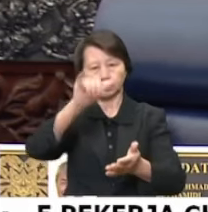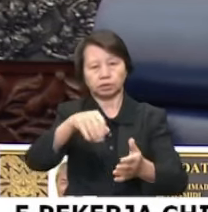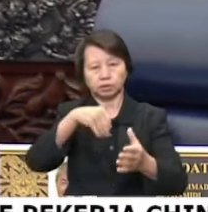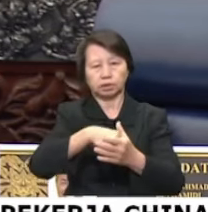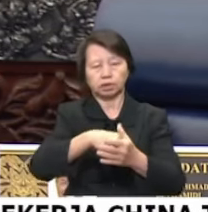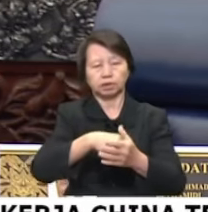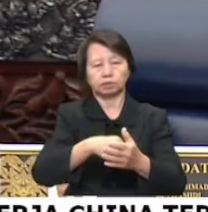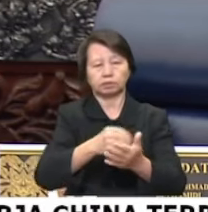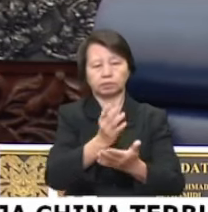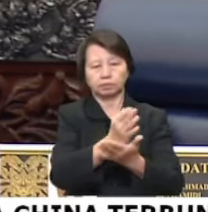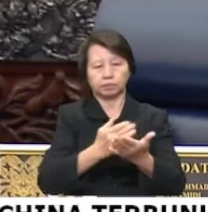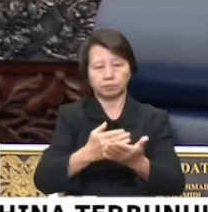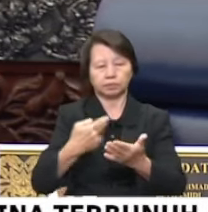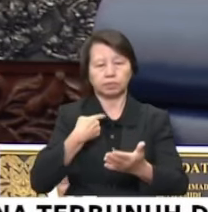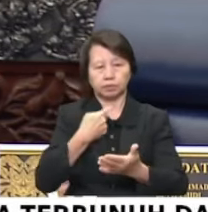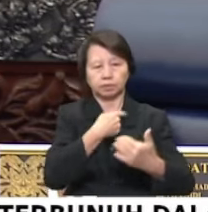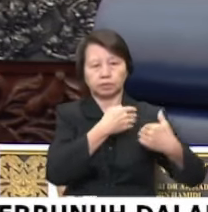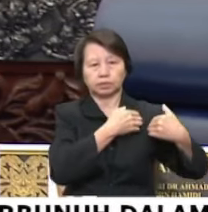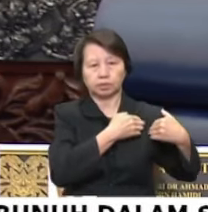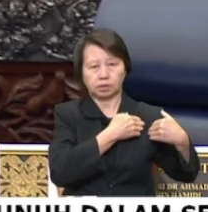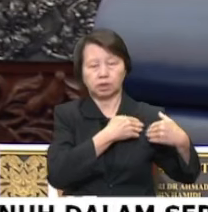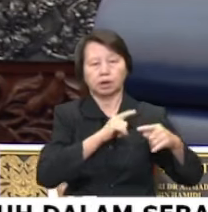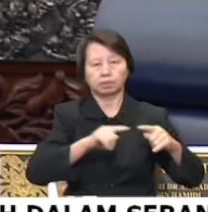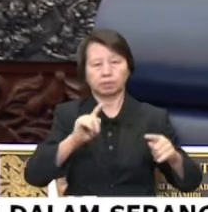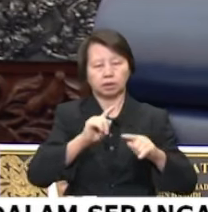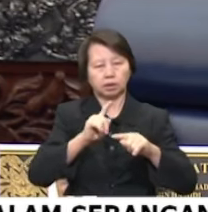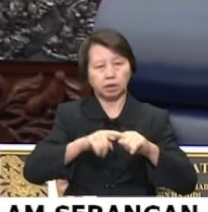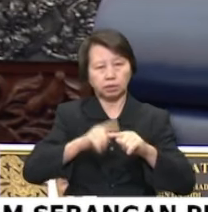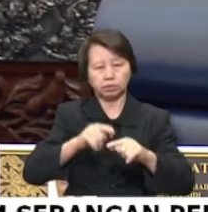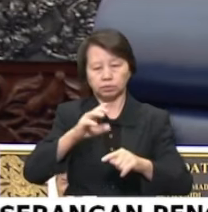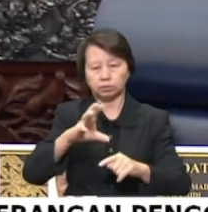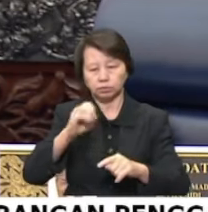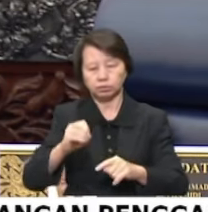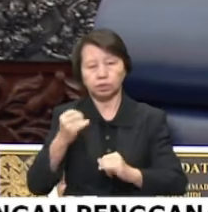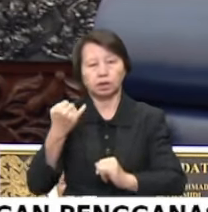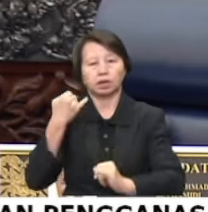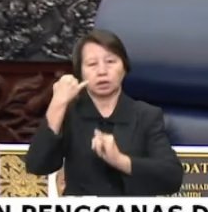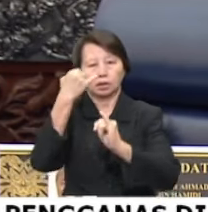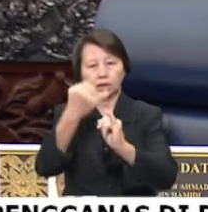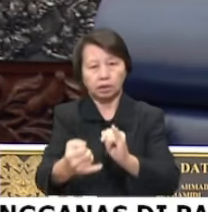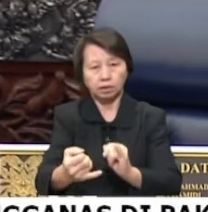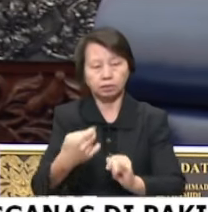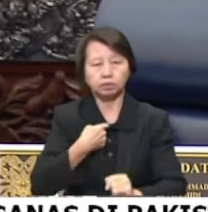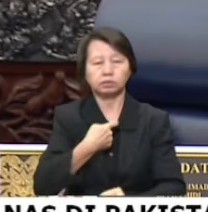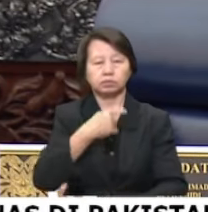kita. Cuma kalau bergantung dengan coal saja, end of the day kita kena